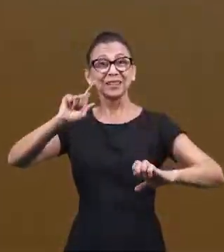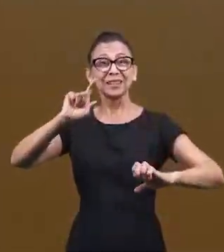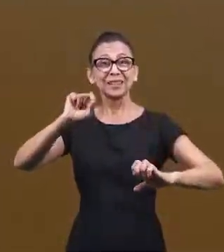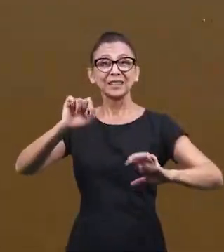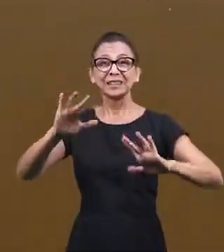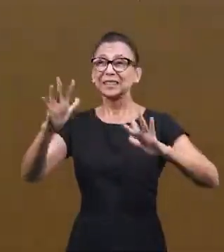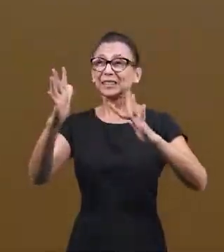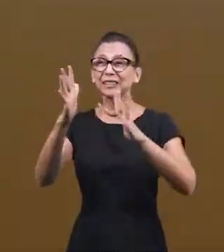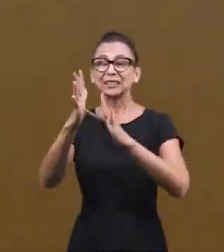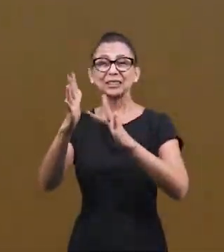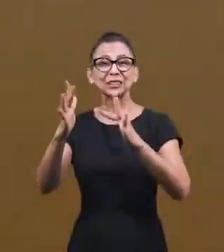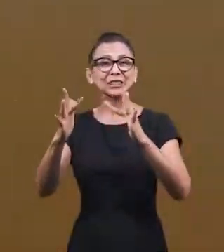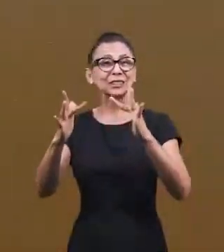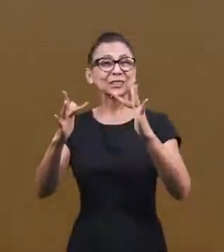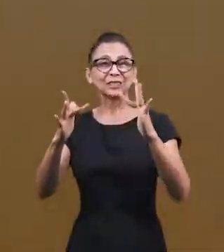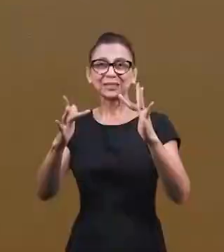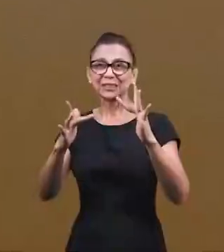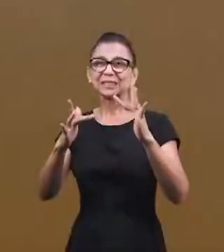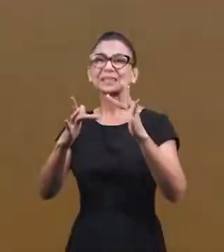сезон